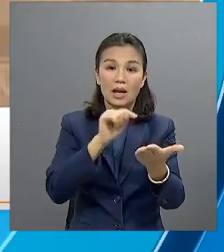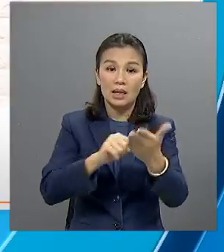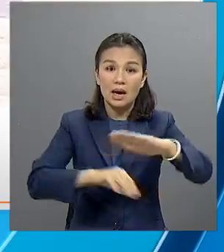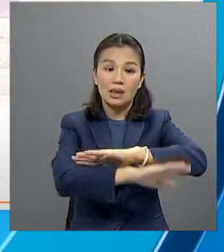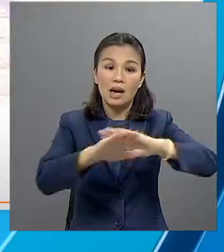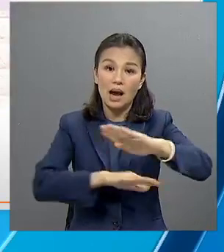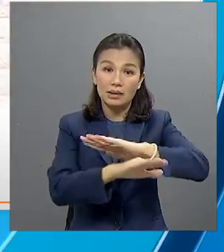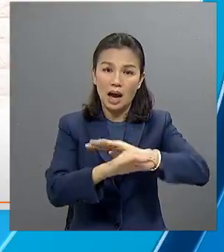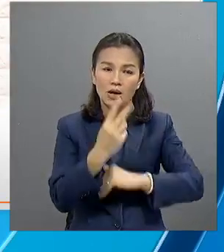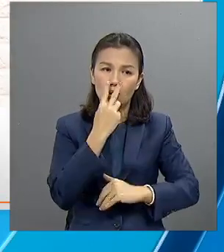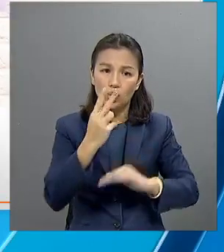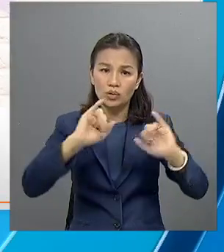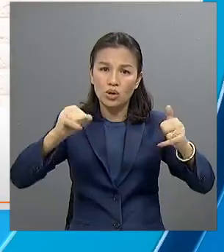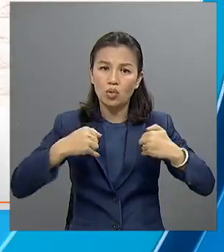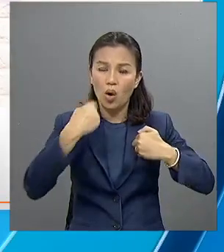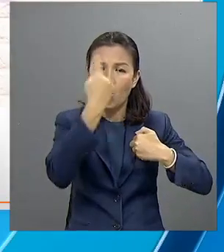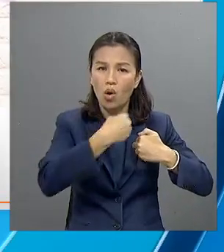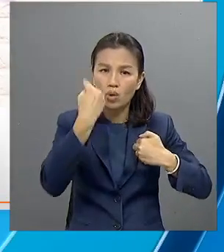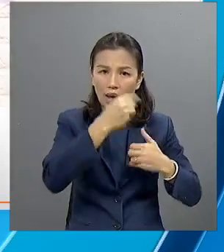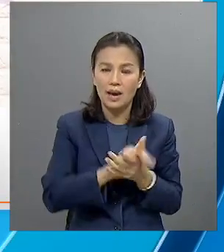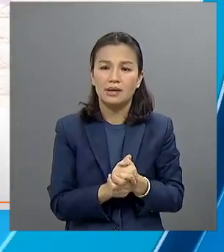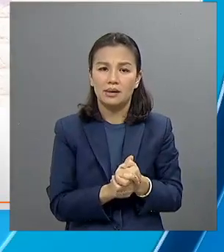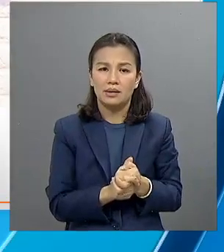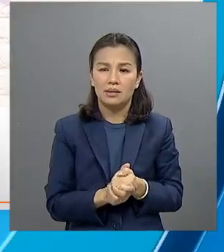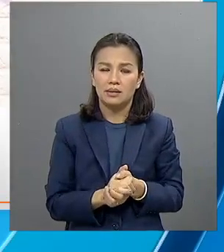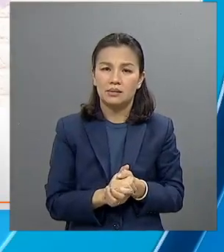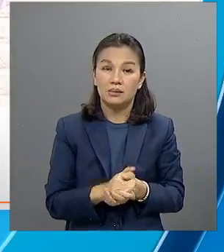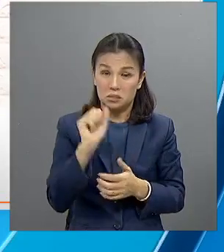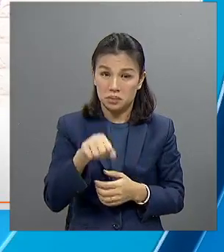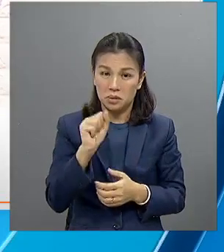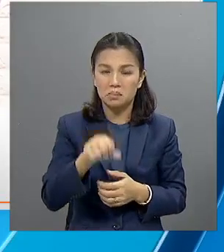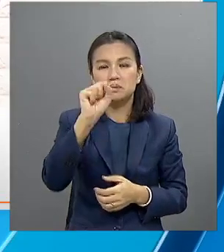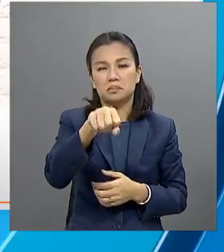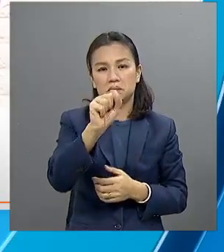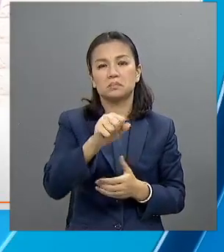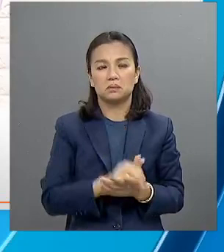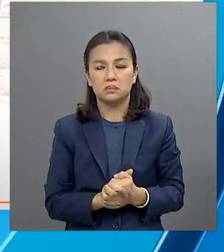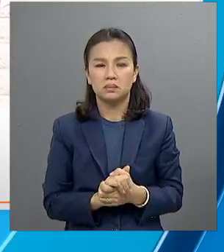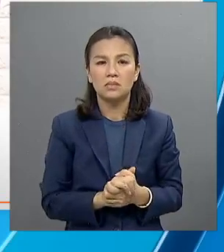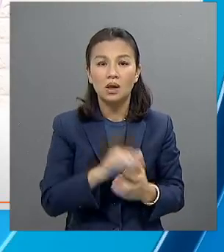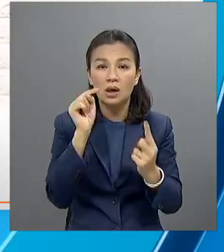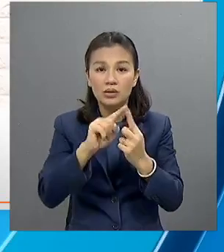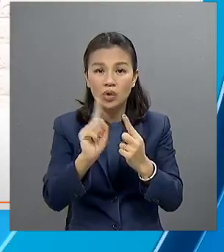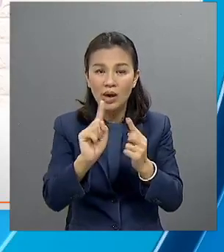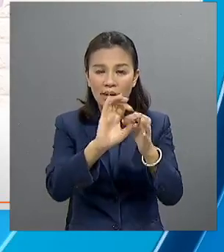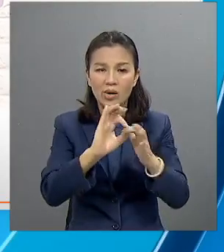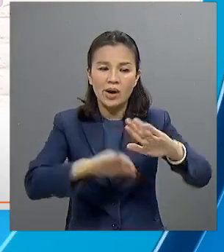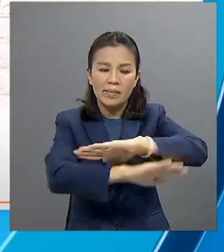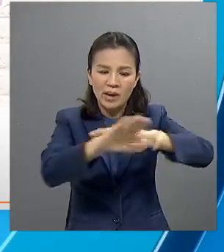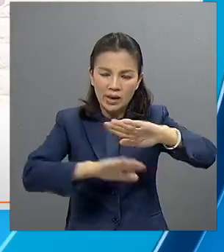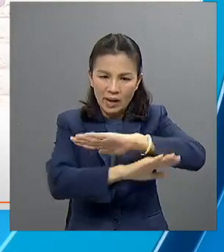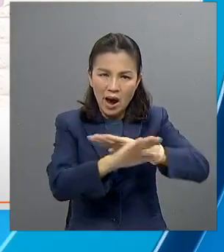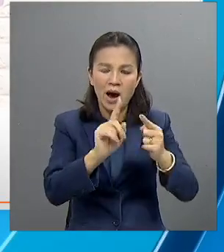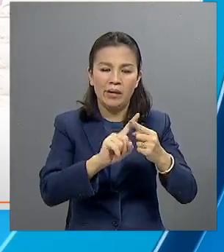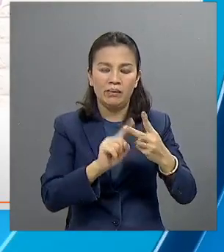องกันแต่เดิมใช่ไหมคะว่าที่มาที่ไปเป็นอย่างไร ใช่ค่ะใช่แล้วต้องเอาหลักพยานเอกสารของแต่ละบุคคลมาด้ว